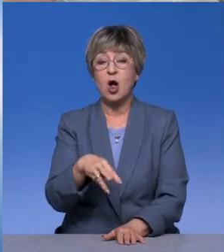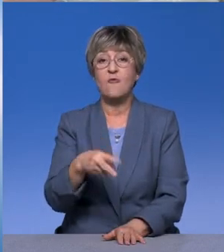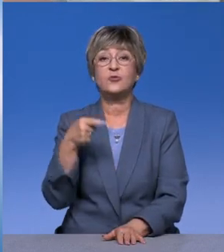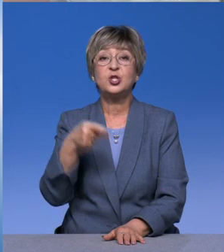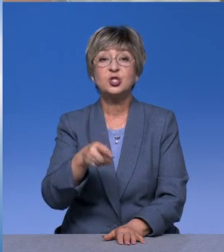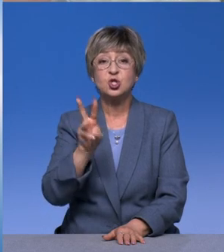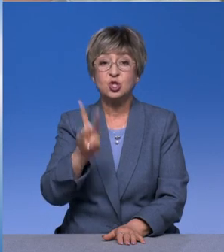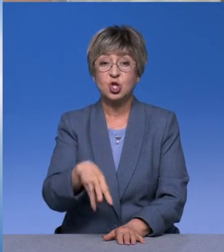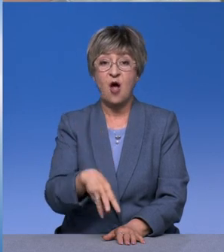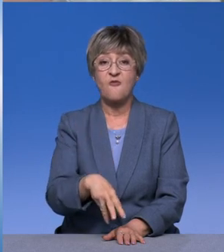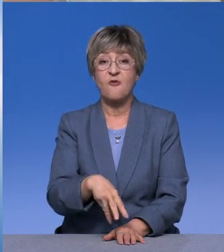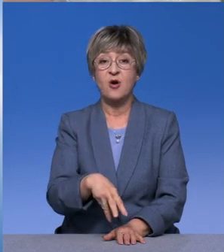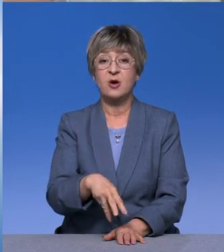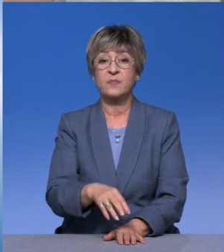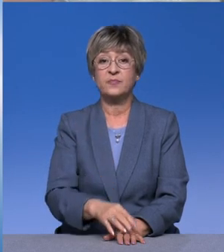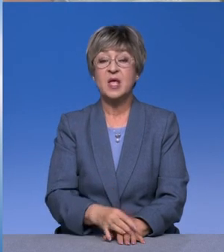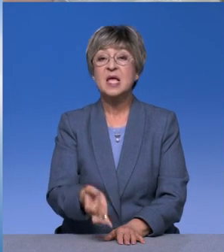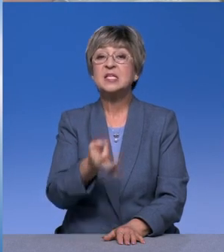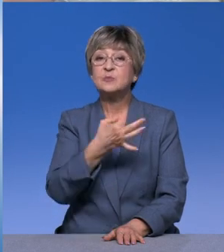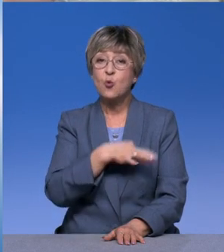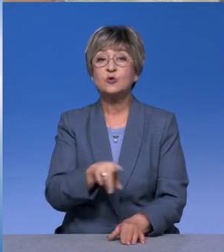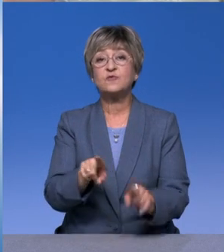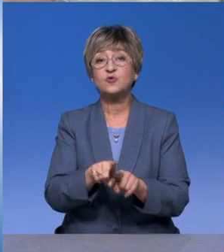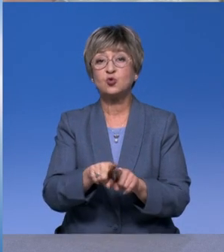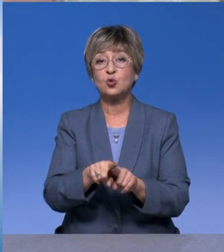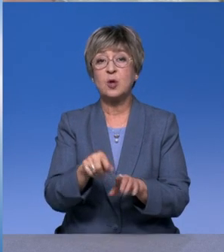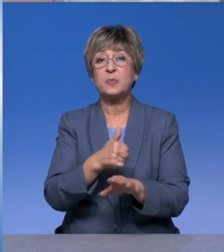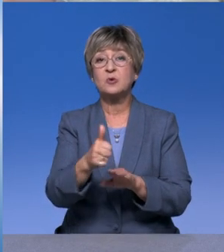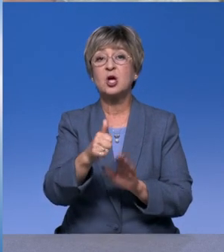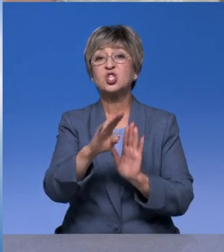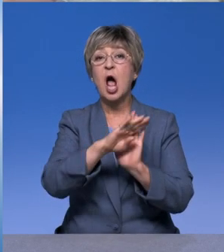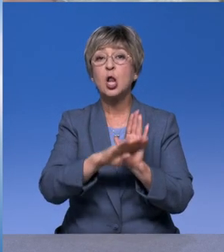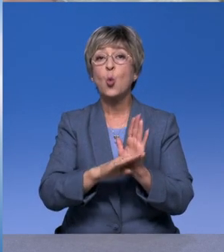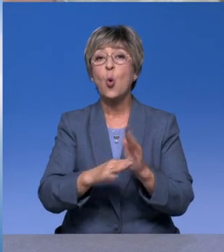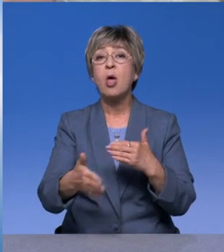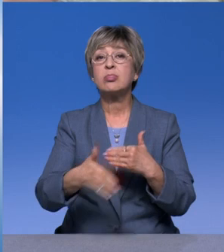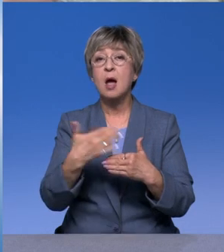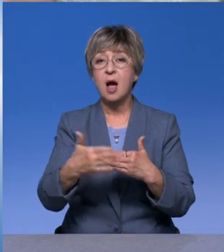штрафов, использовать все-таки прогрессивную шкалу наказания, то есть